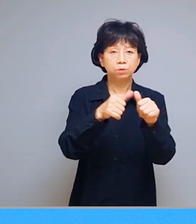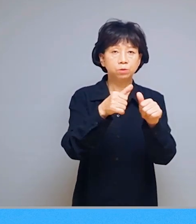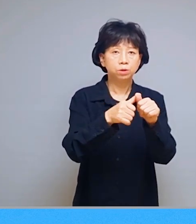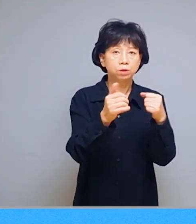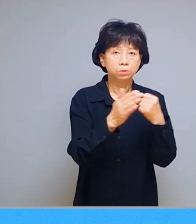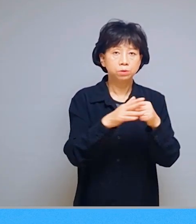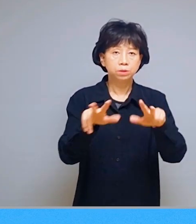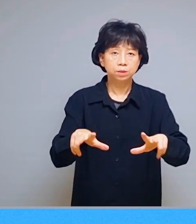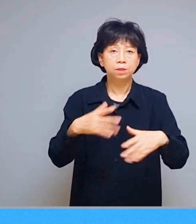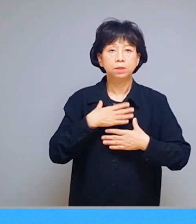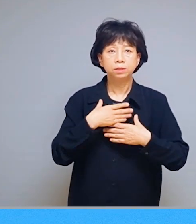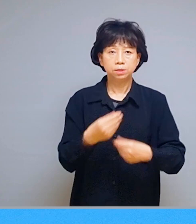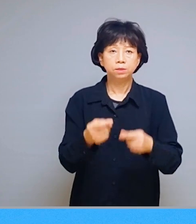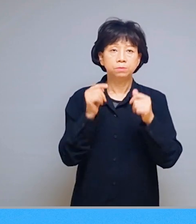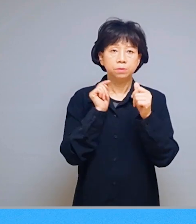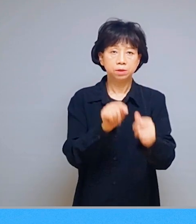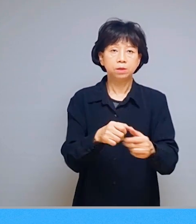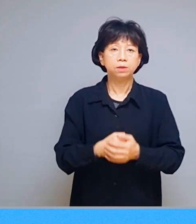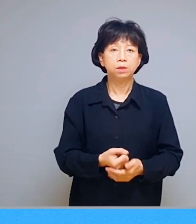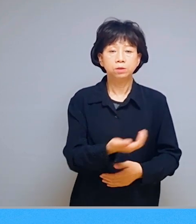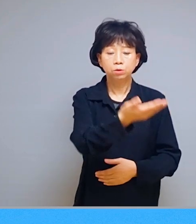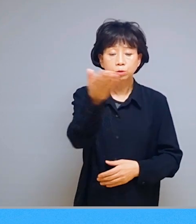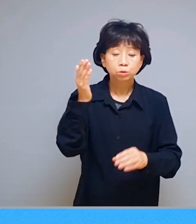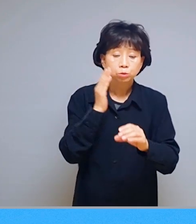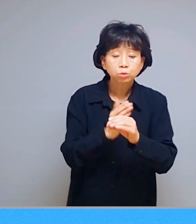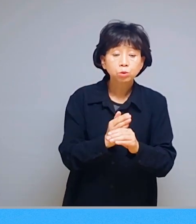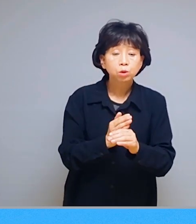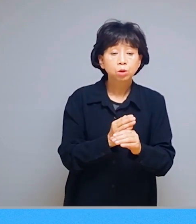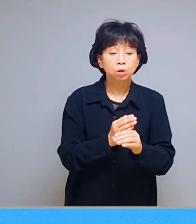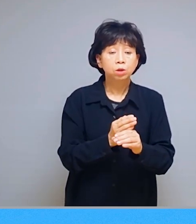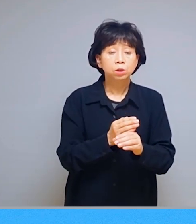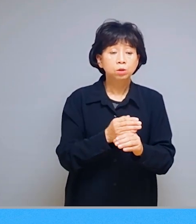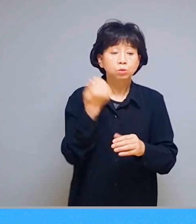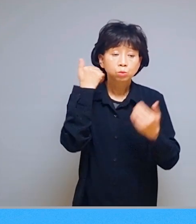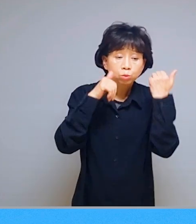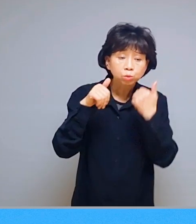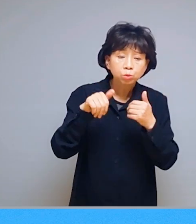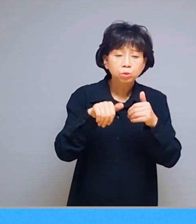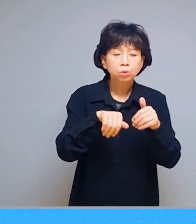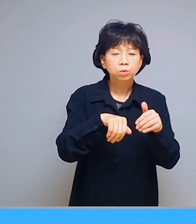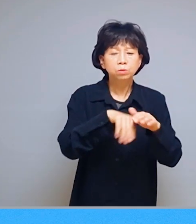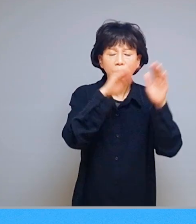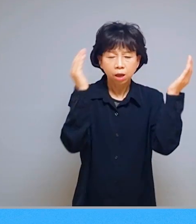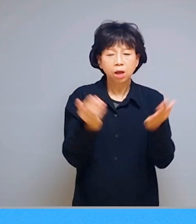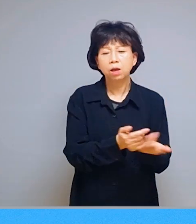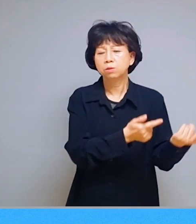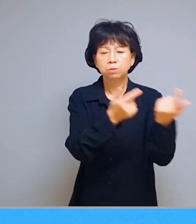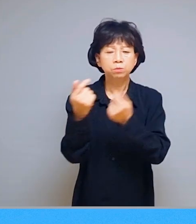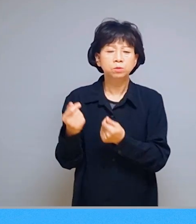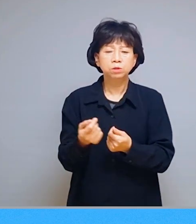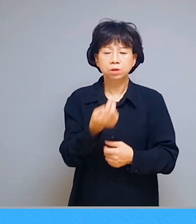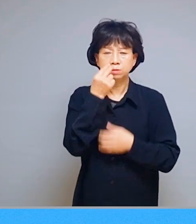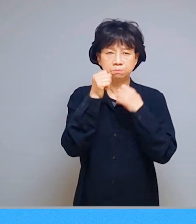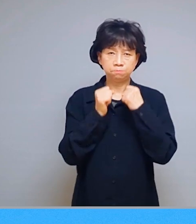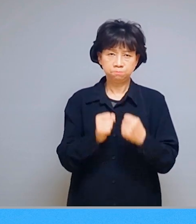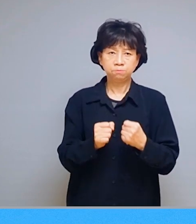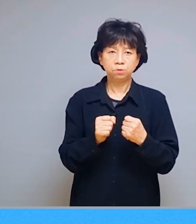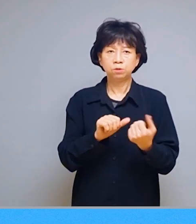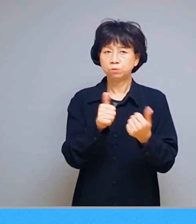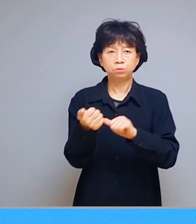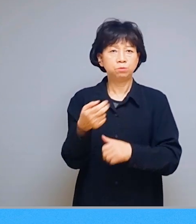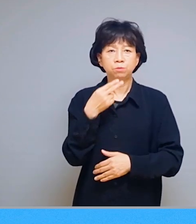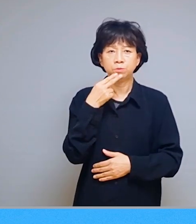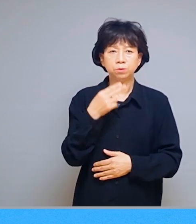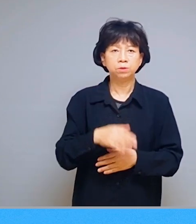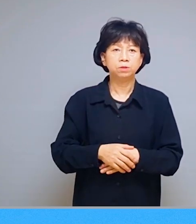권하노니 이제는 안심하라. 너희 중 아무도 생명에는 아무런 손상이 없겠고 오직 배뿐이리라.